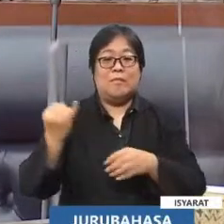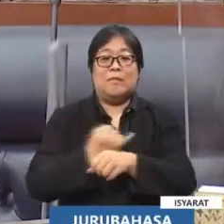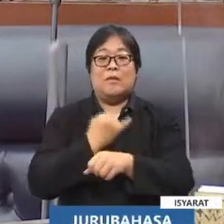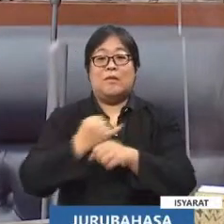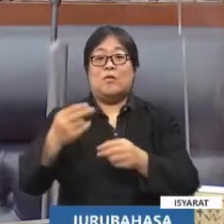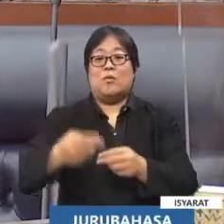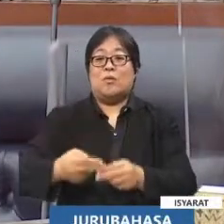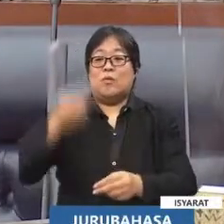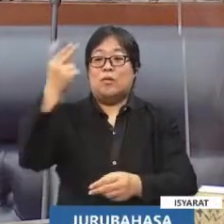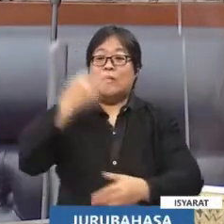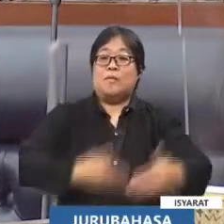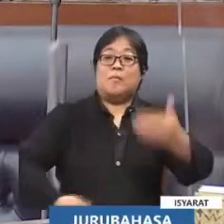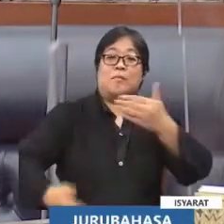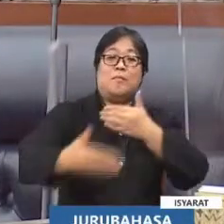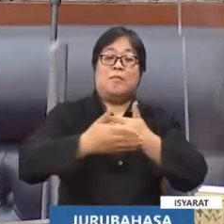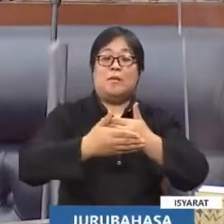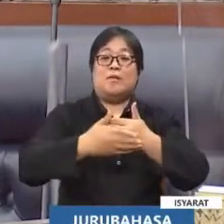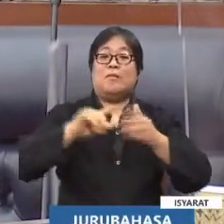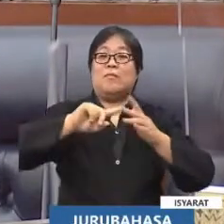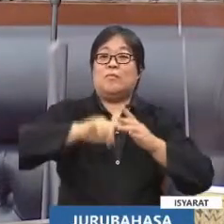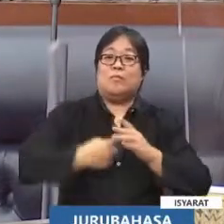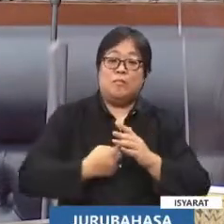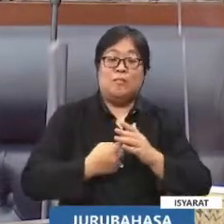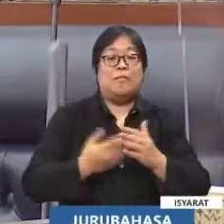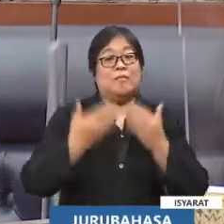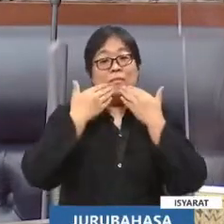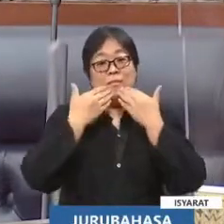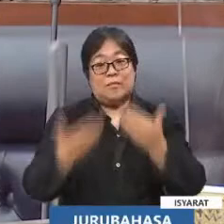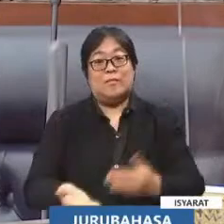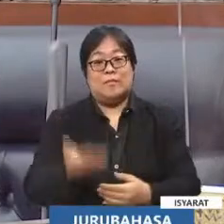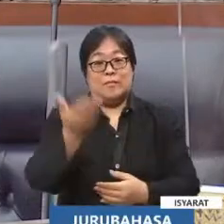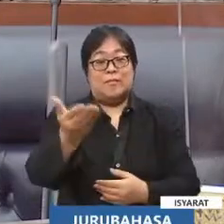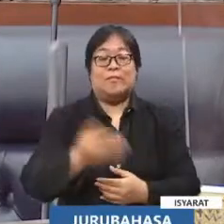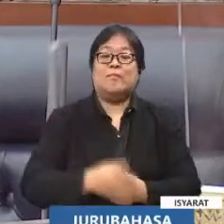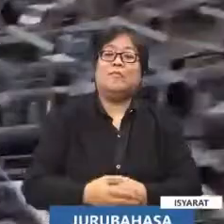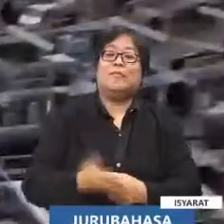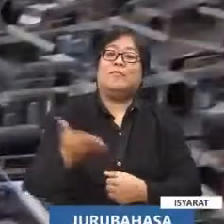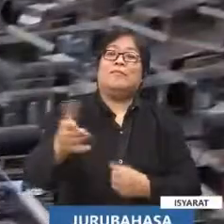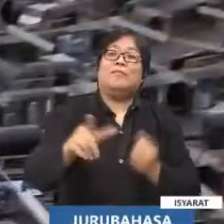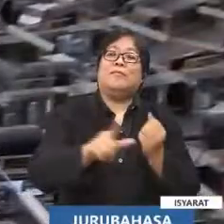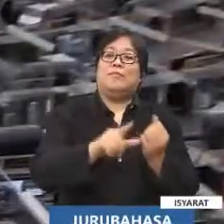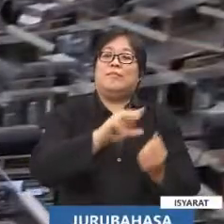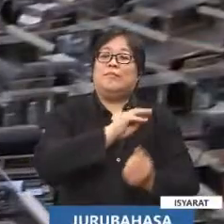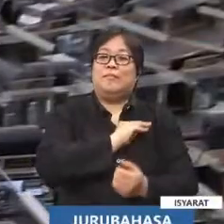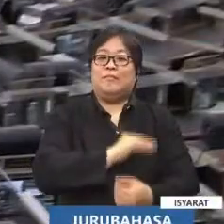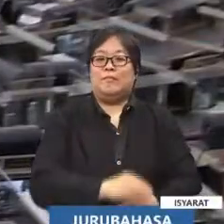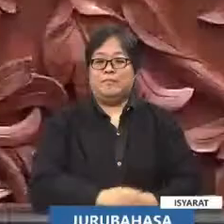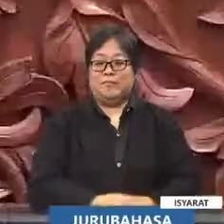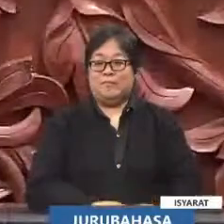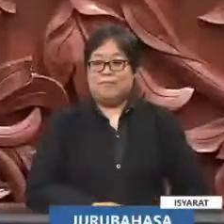industri perhotelan ini kembali beroperasi sebaiknya. Terima kasih. Sila, Timbalan Menteri.